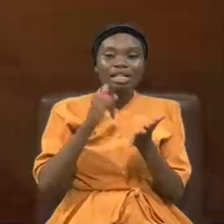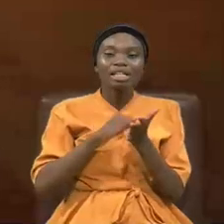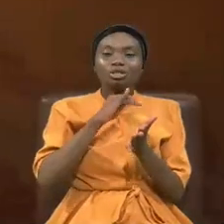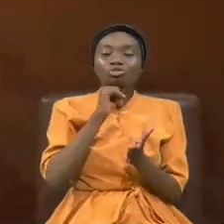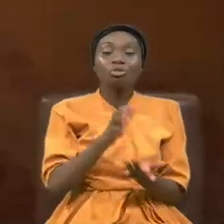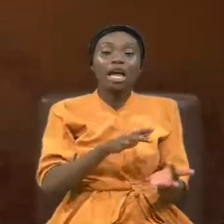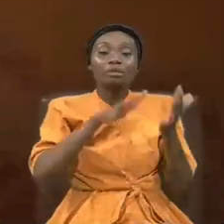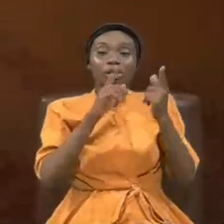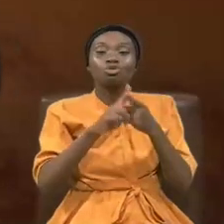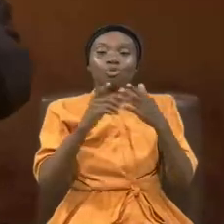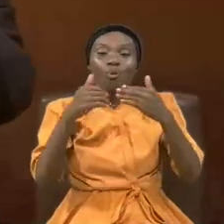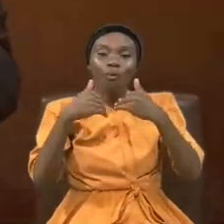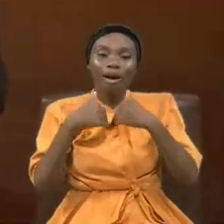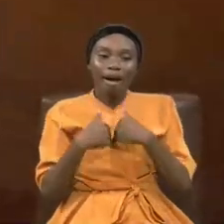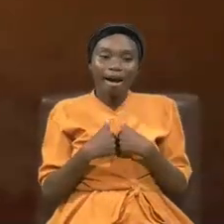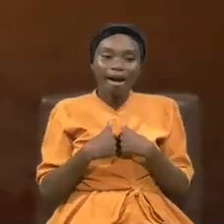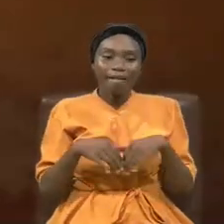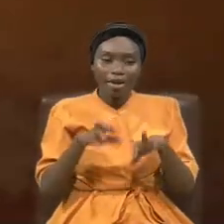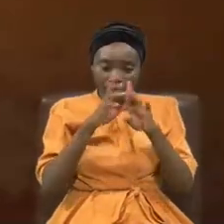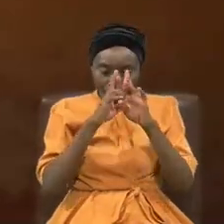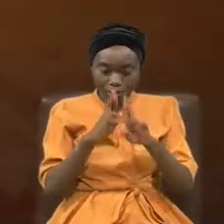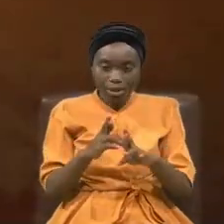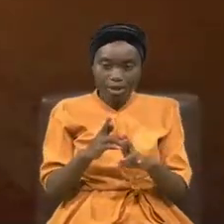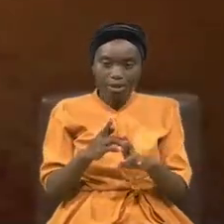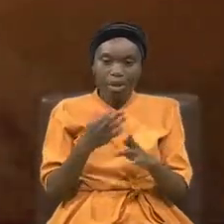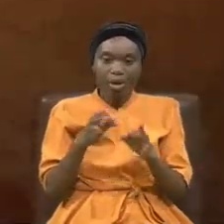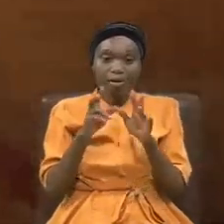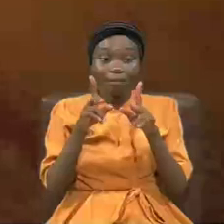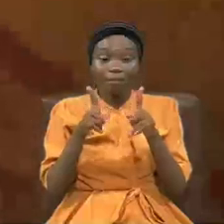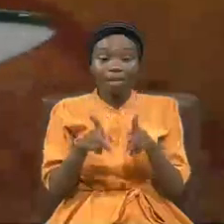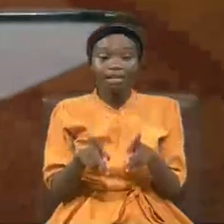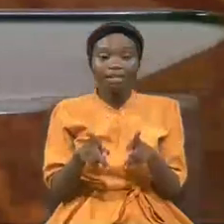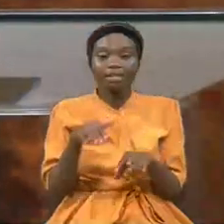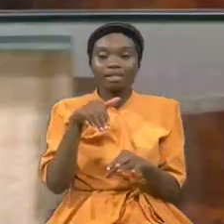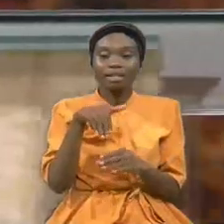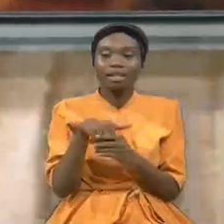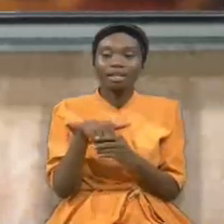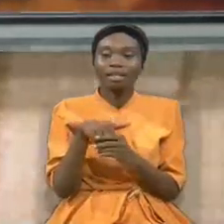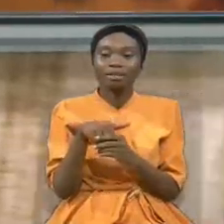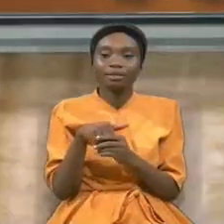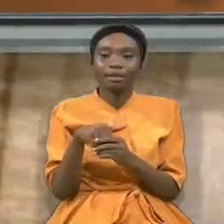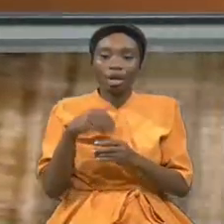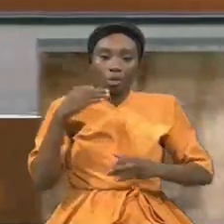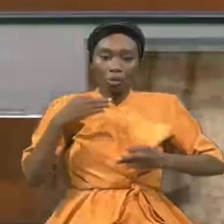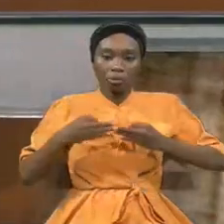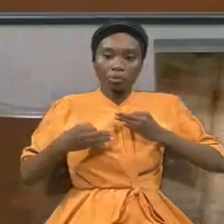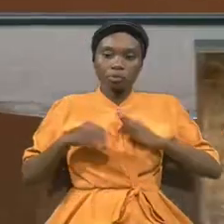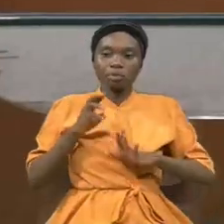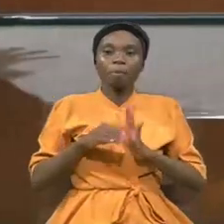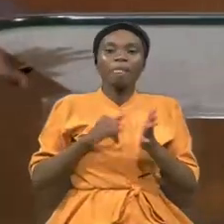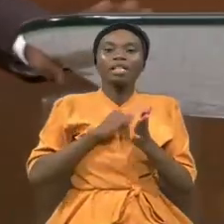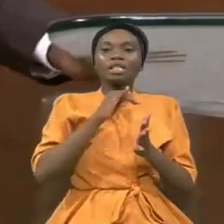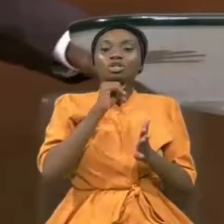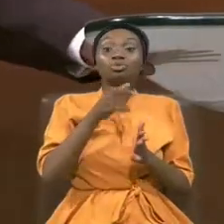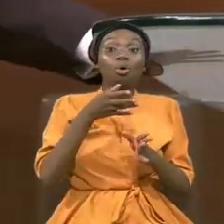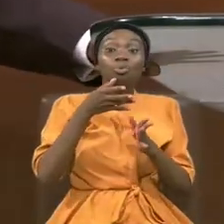pas juste. Il n'est pas bon dans le jugement d'avoir égard aux personnes. Il n'est